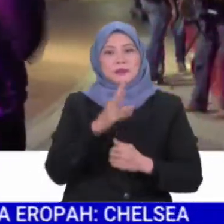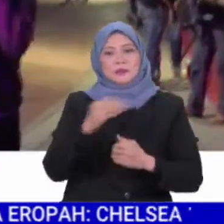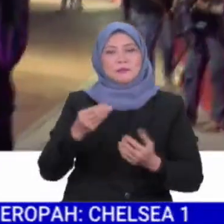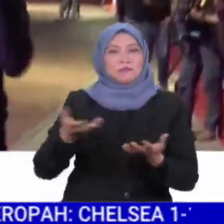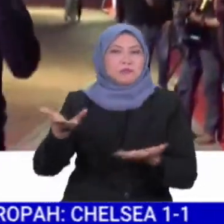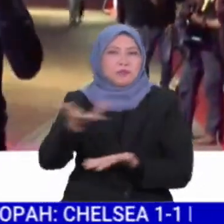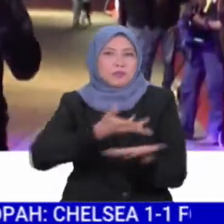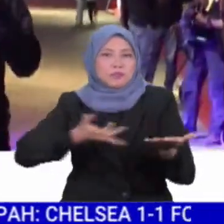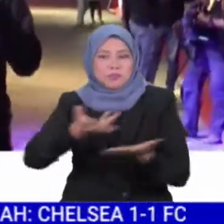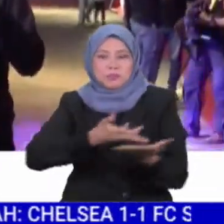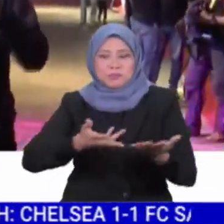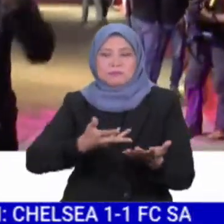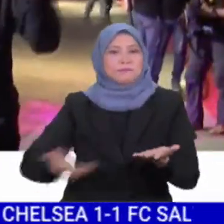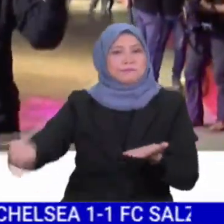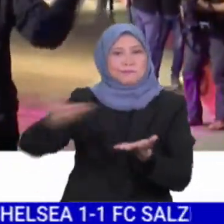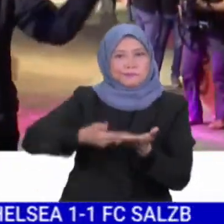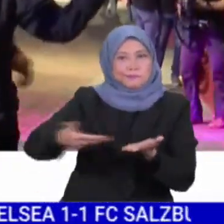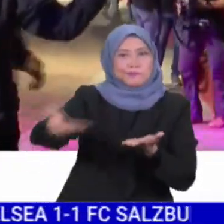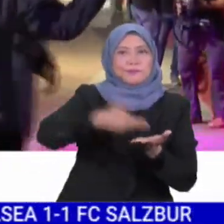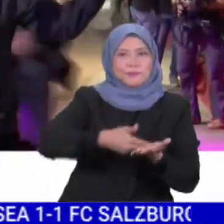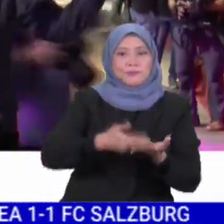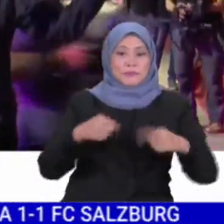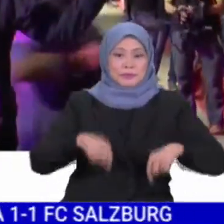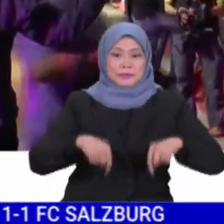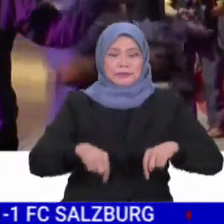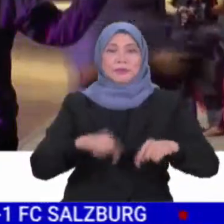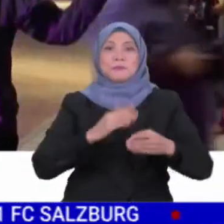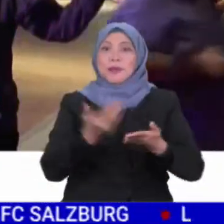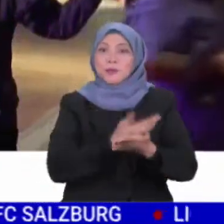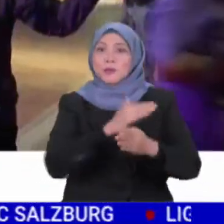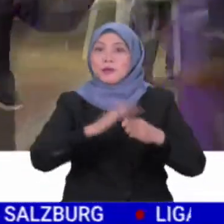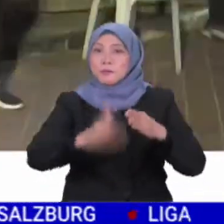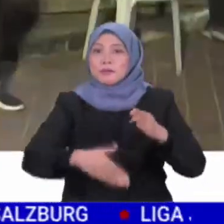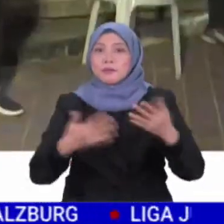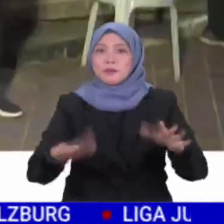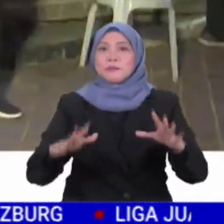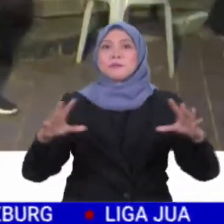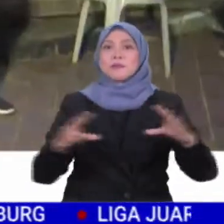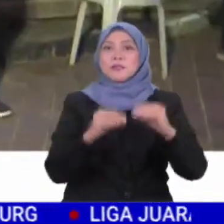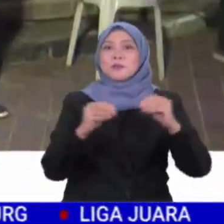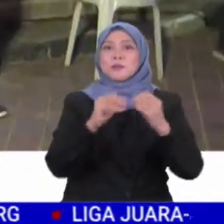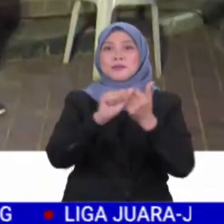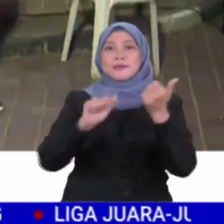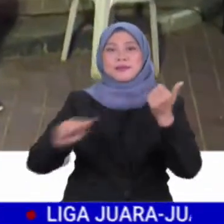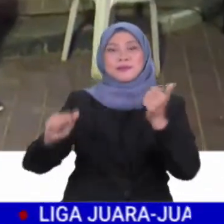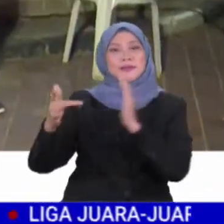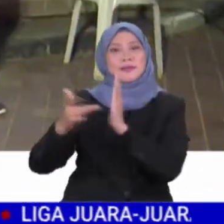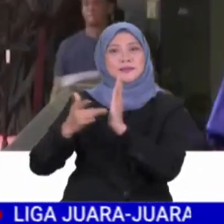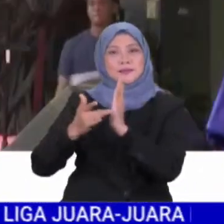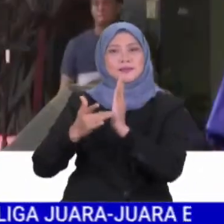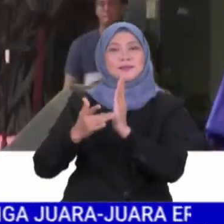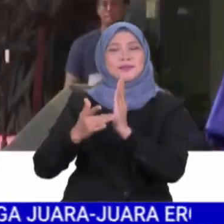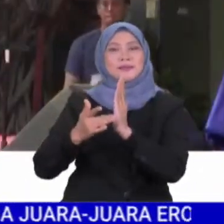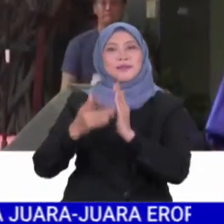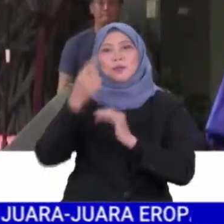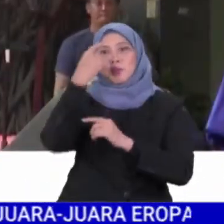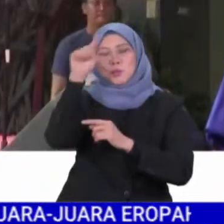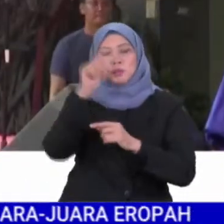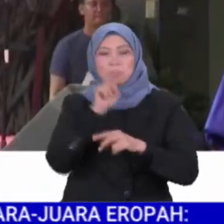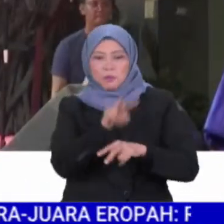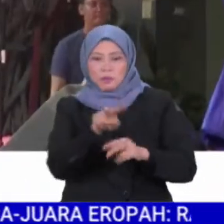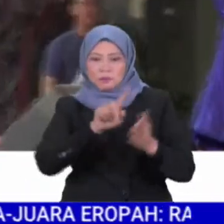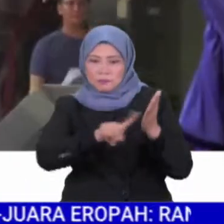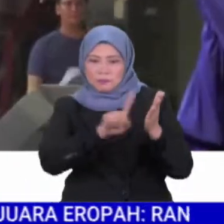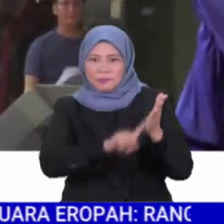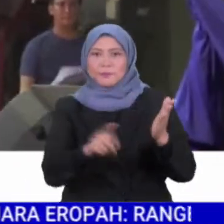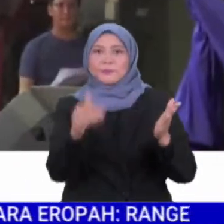pandangan cadangan Yang Berhormat Tan Sri, jadi hari ini kita baru selesai tadi mengadakan mesyuarat jawatankuasa teknikal untuk kita melihat